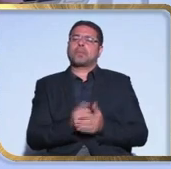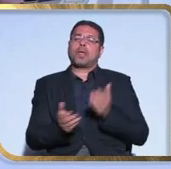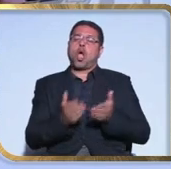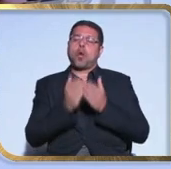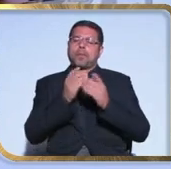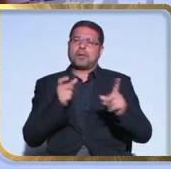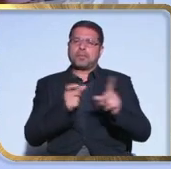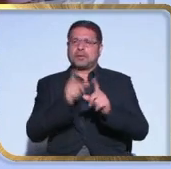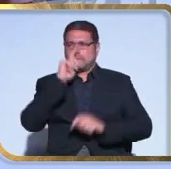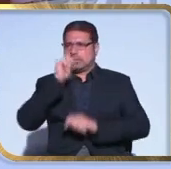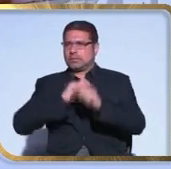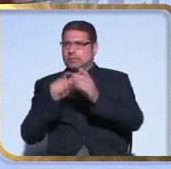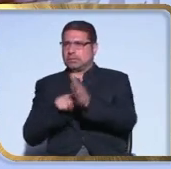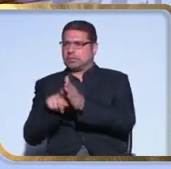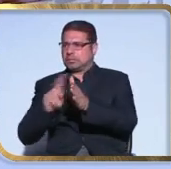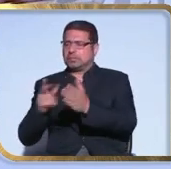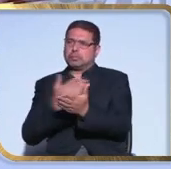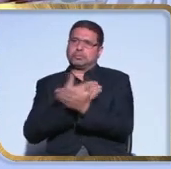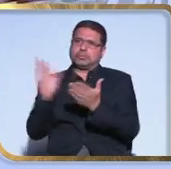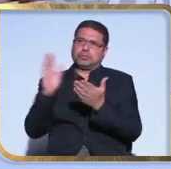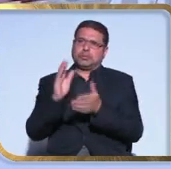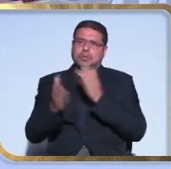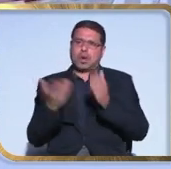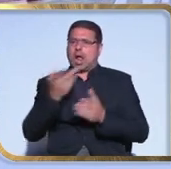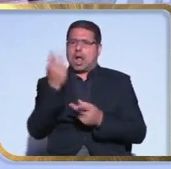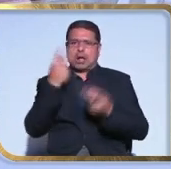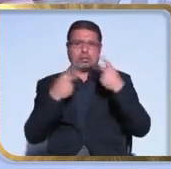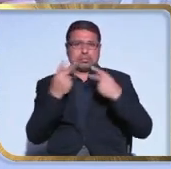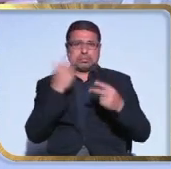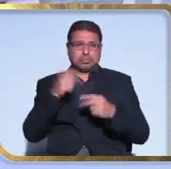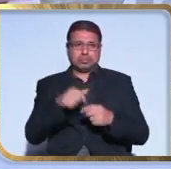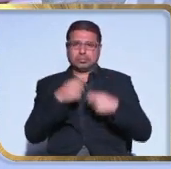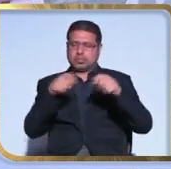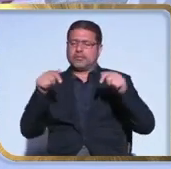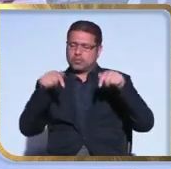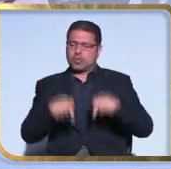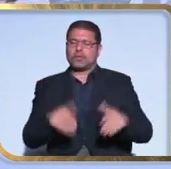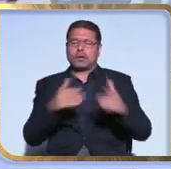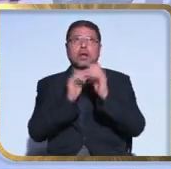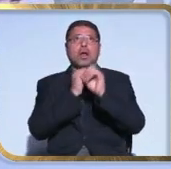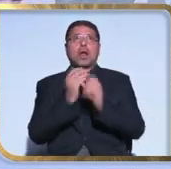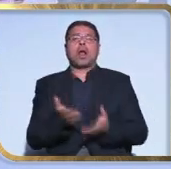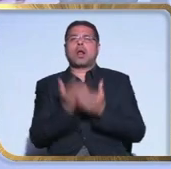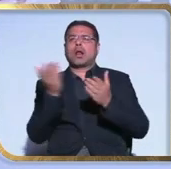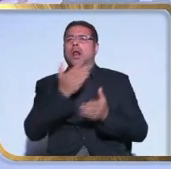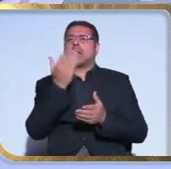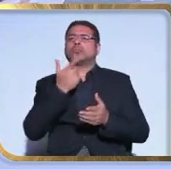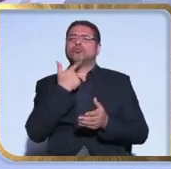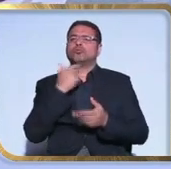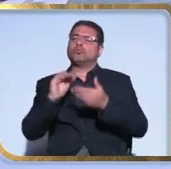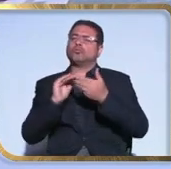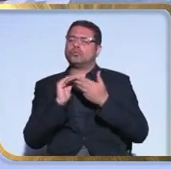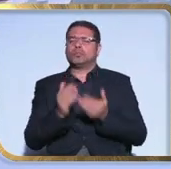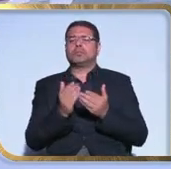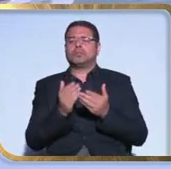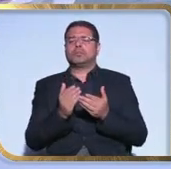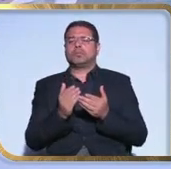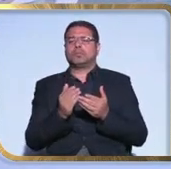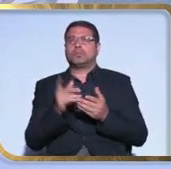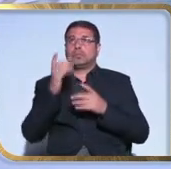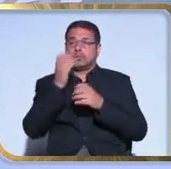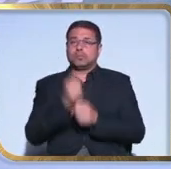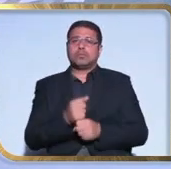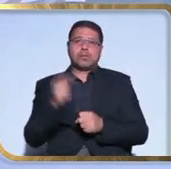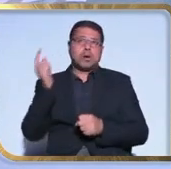ادفع عنا كل الفتن والافات واقض لنا يا مولانا في الدنيا والاخره جميع الحاجات ستر العرش